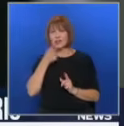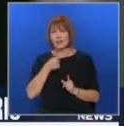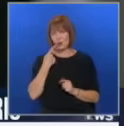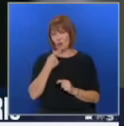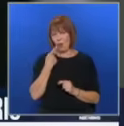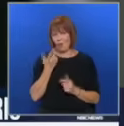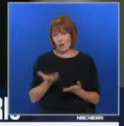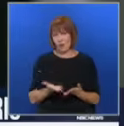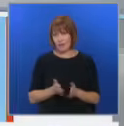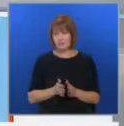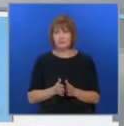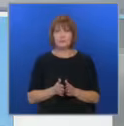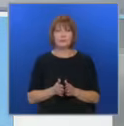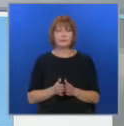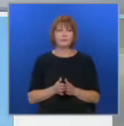изговаря.